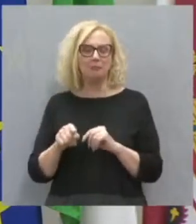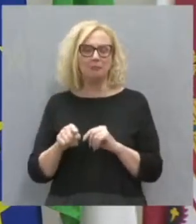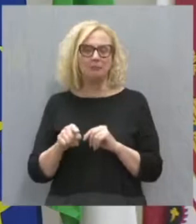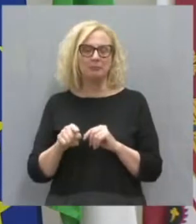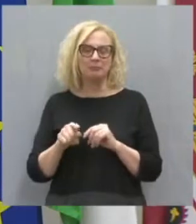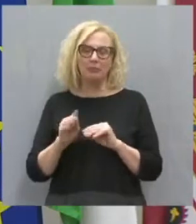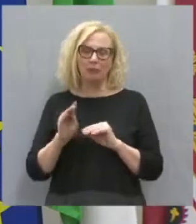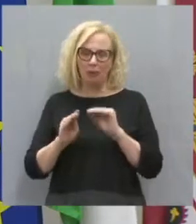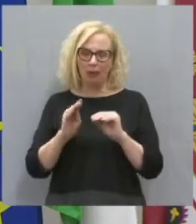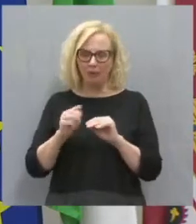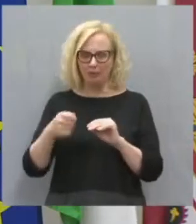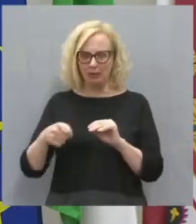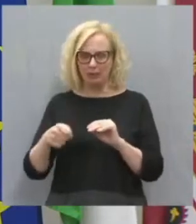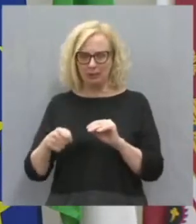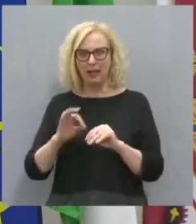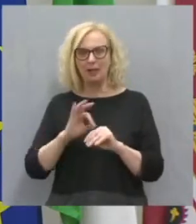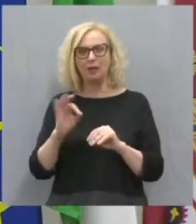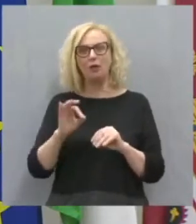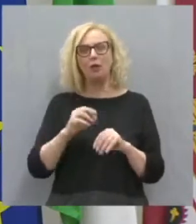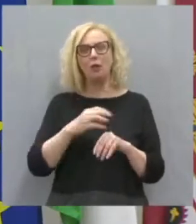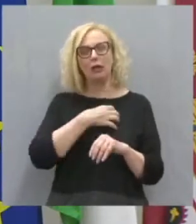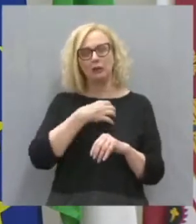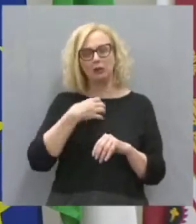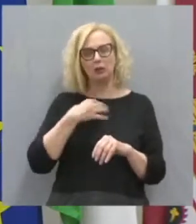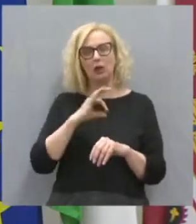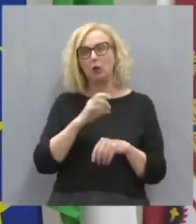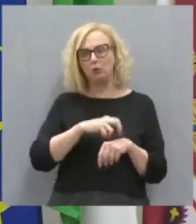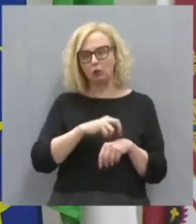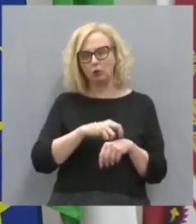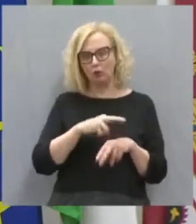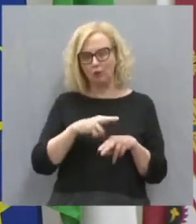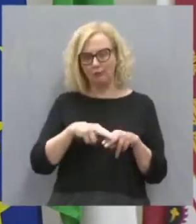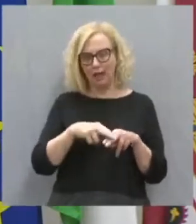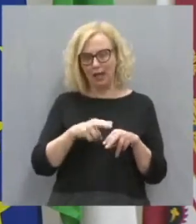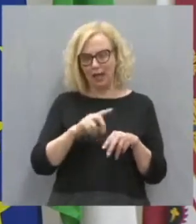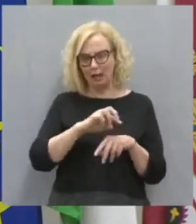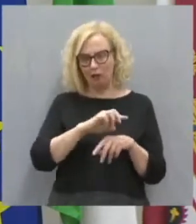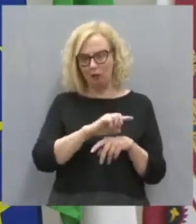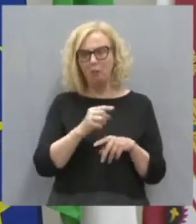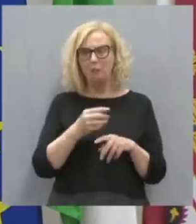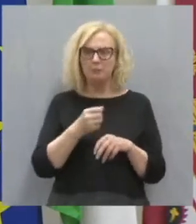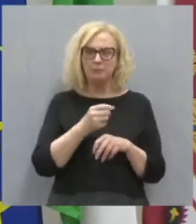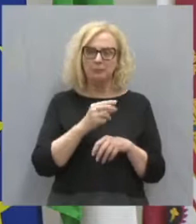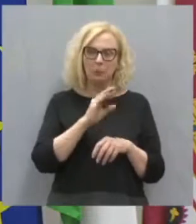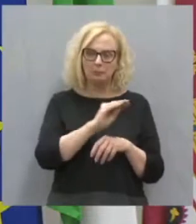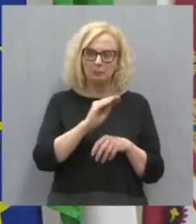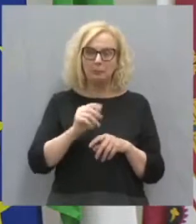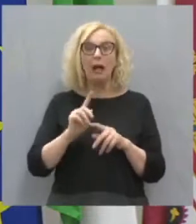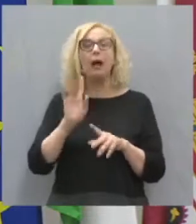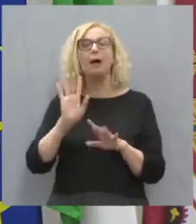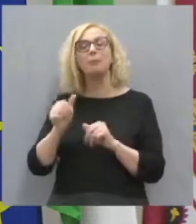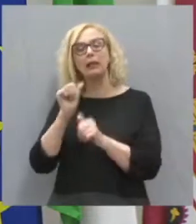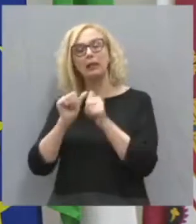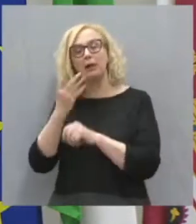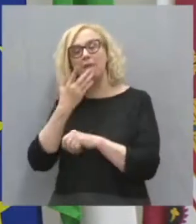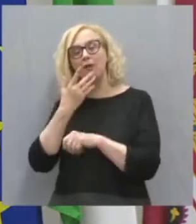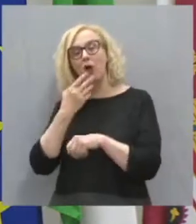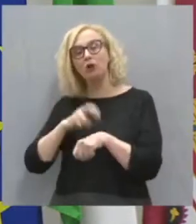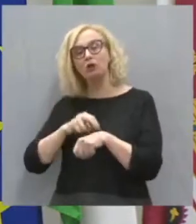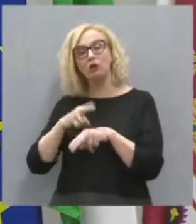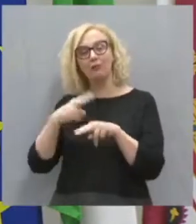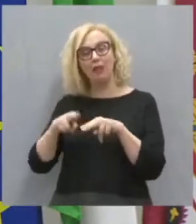al presidente dello stesso segnana e allo stesso dottor ferro e gli altri dottori qui presenti volevo chiedere proprio il dottor ferro di